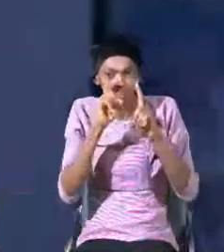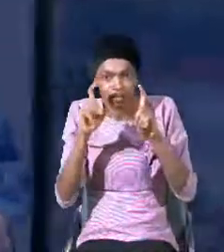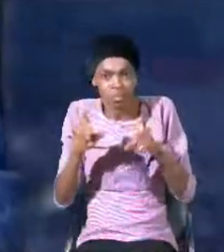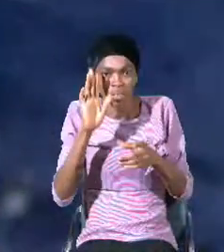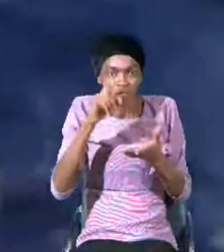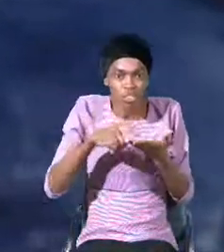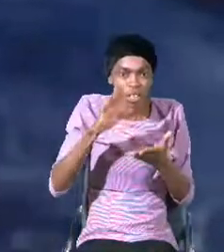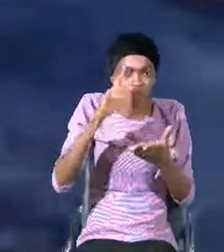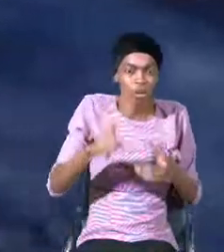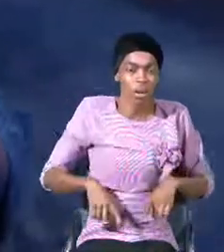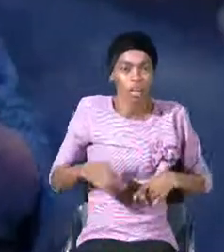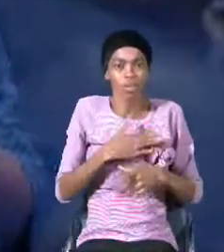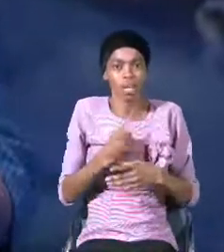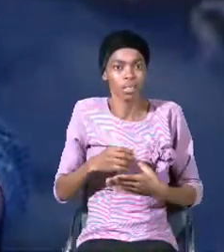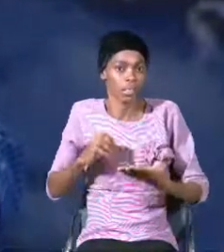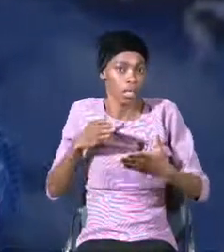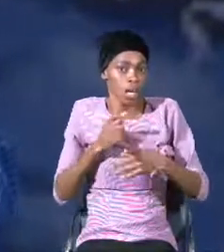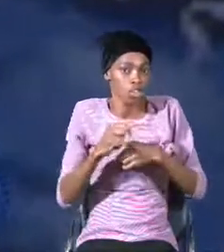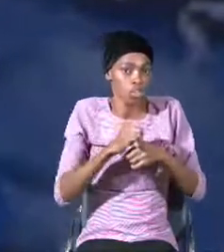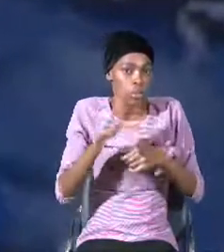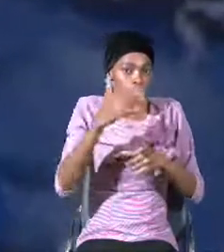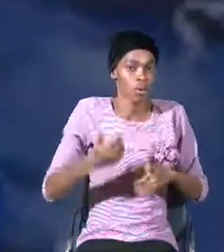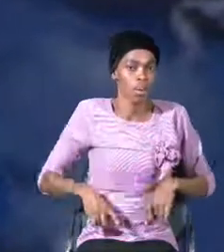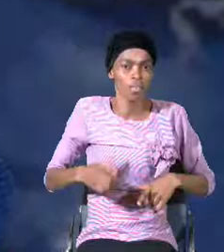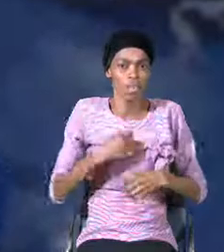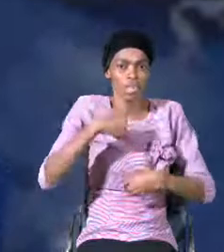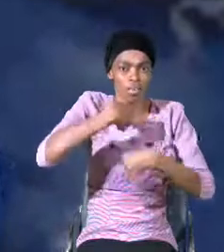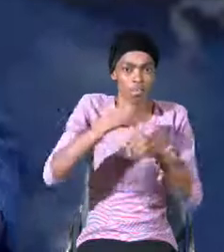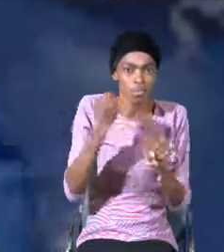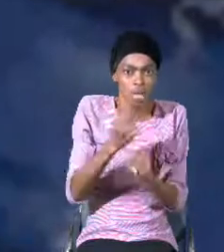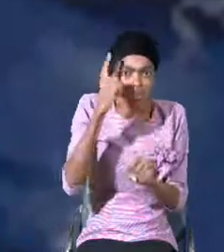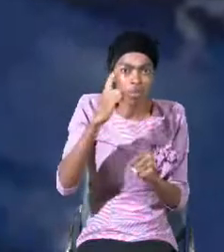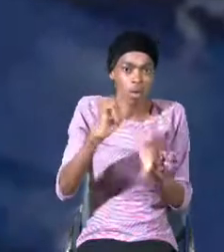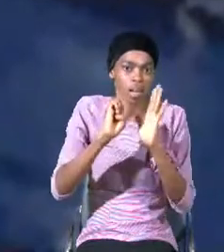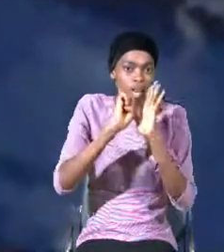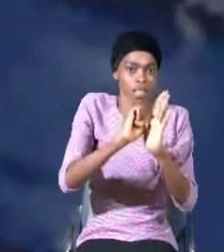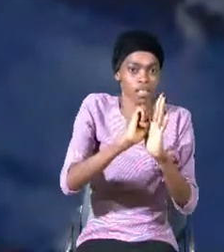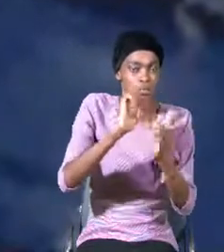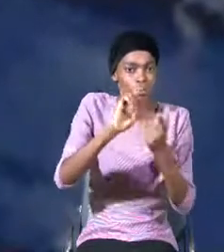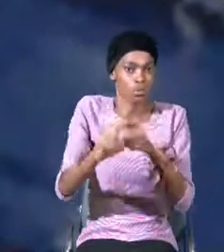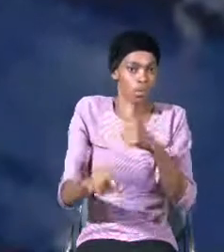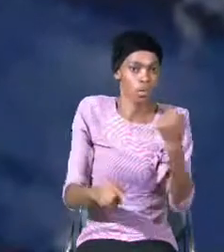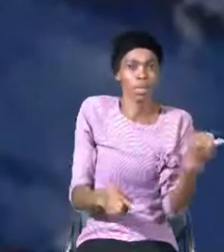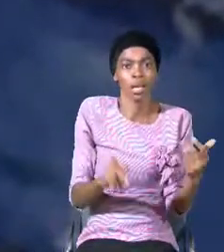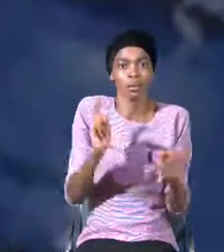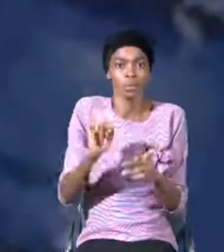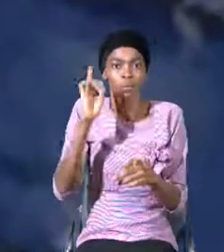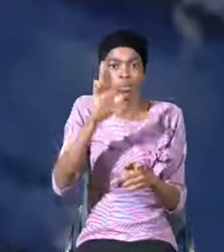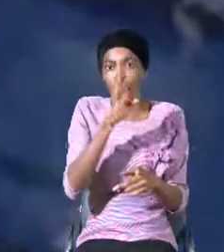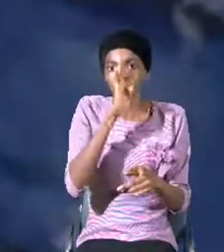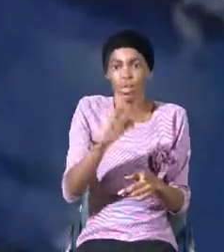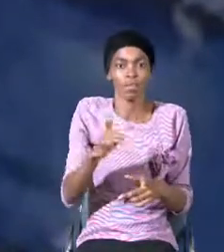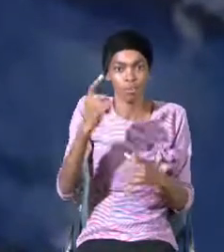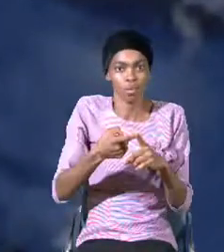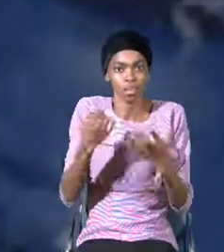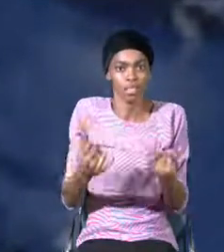il le fait pour votre vie, et comme il fait de vous l'objet de louange que vous serez à